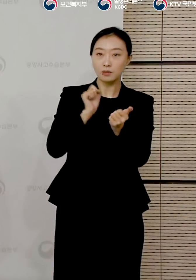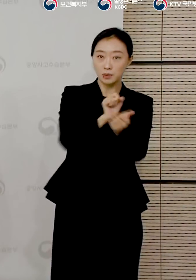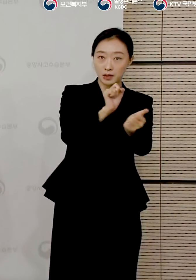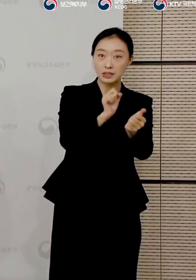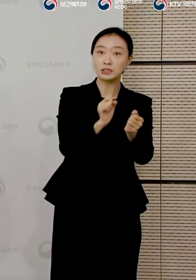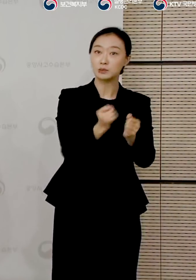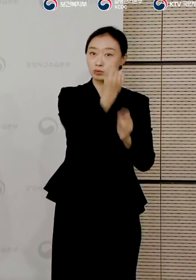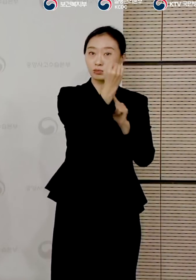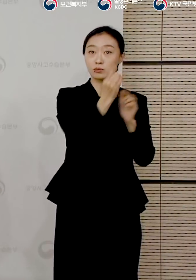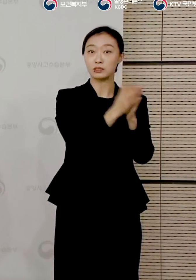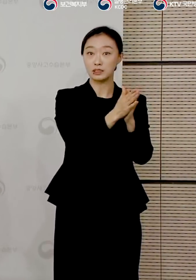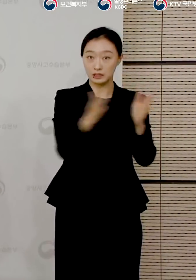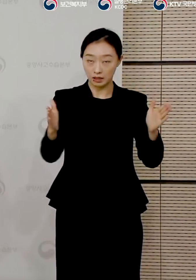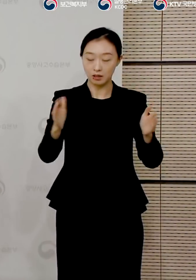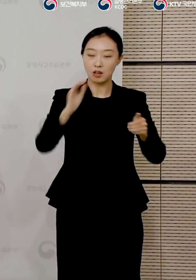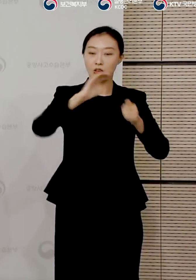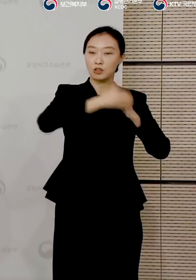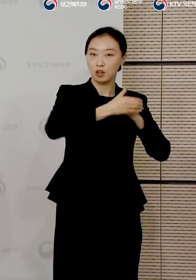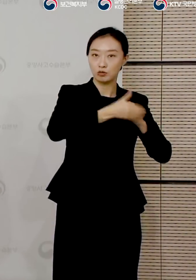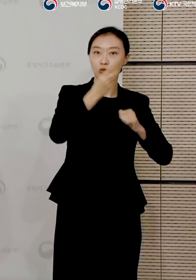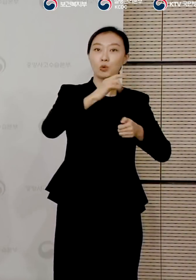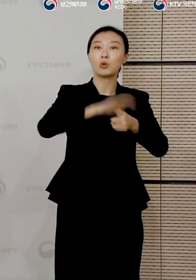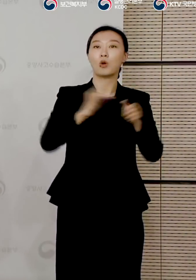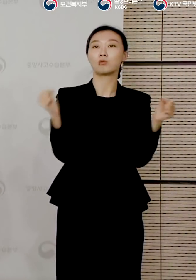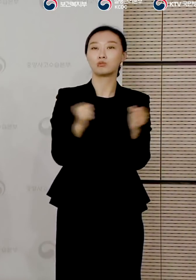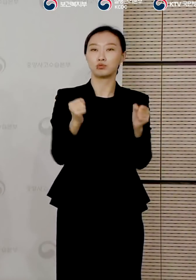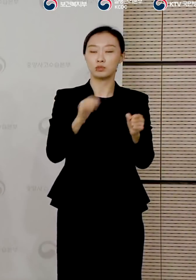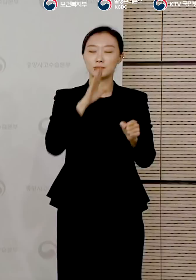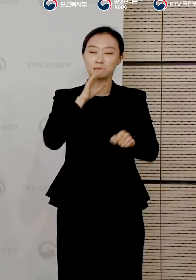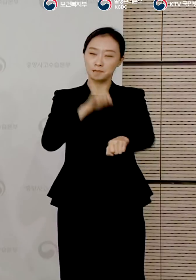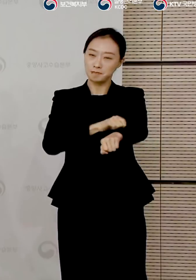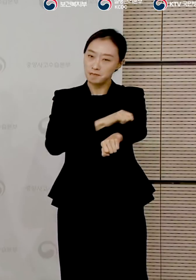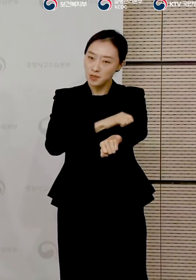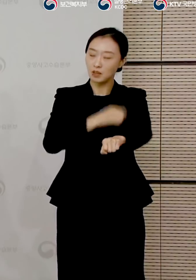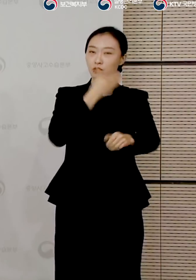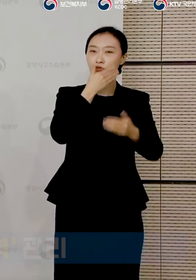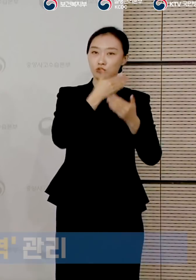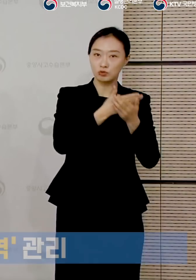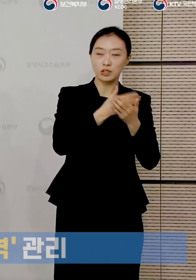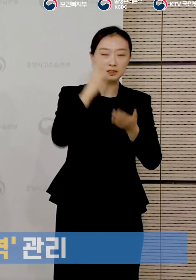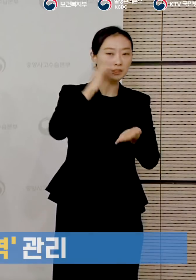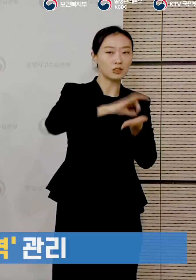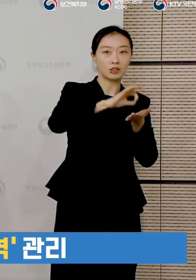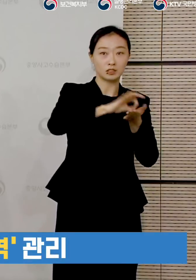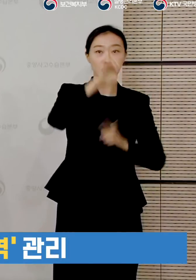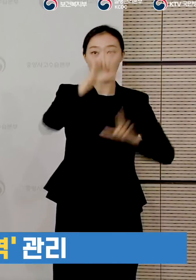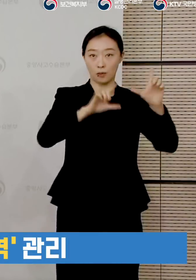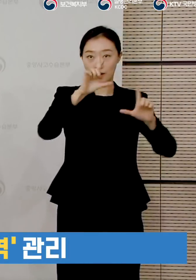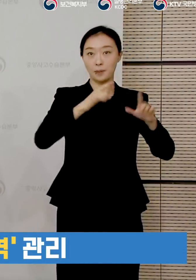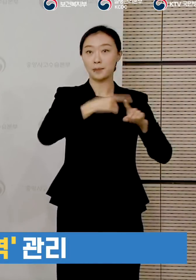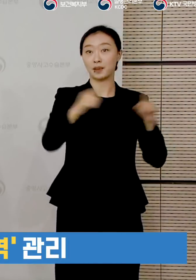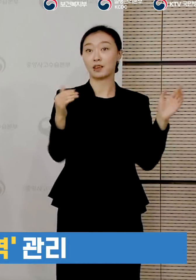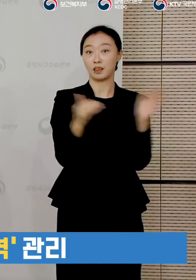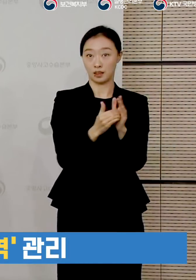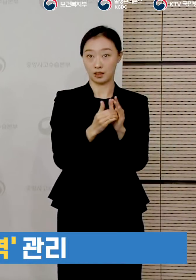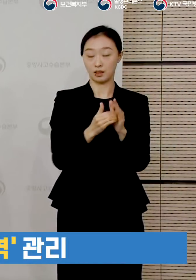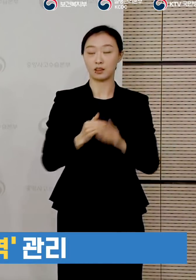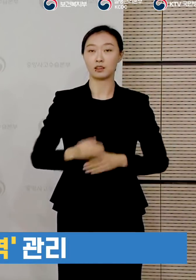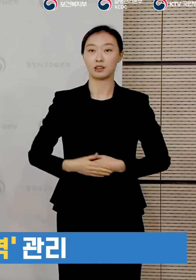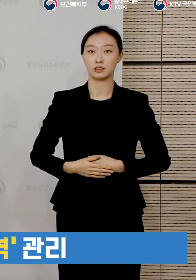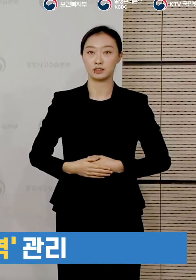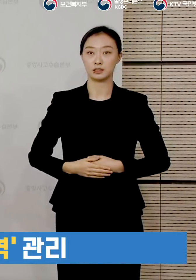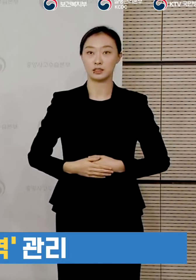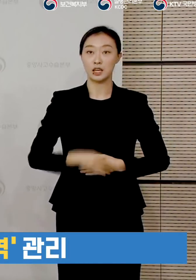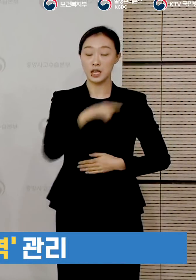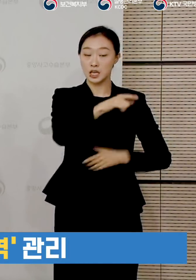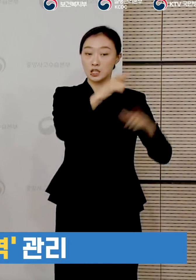시작되었고 대구와 경북은 특별한 상황이라고 판단하고 있습니다. 이에 따라 이들 대구 경북 지역을